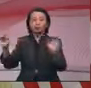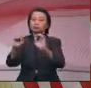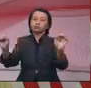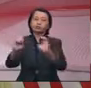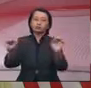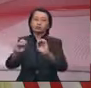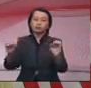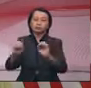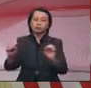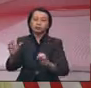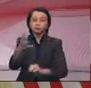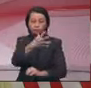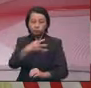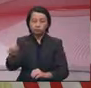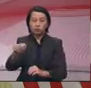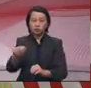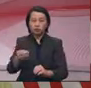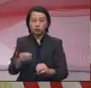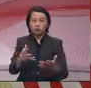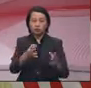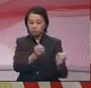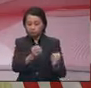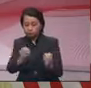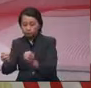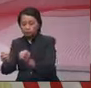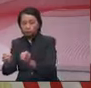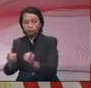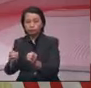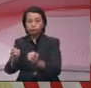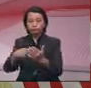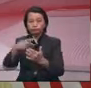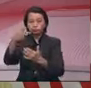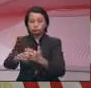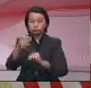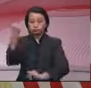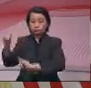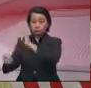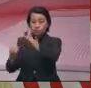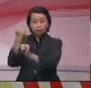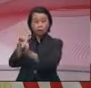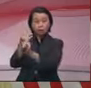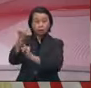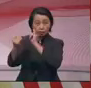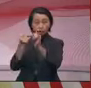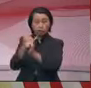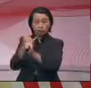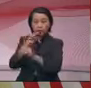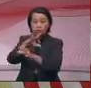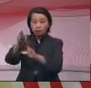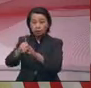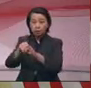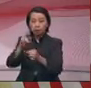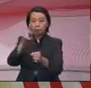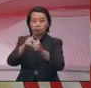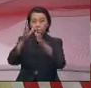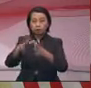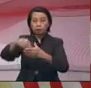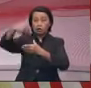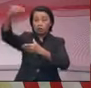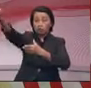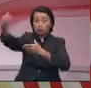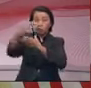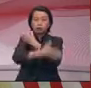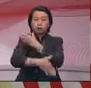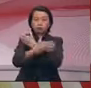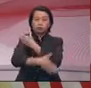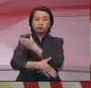gathering dan penganjuran acara antarabangsa yang melibatkan peserta dari luar